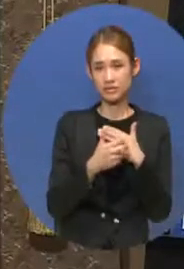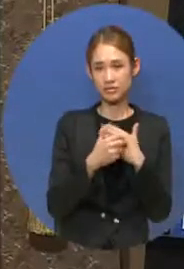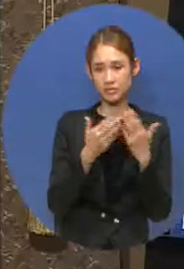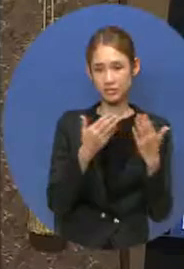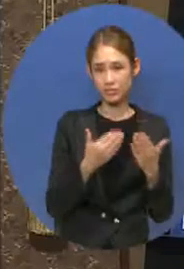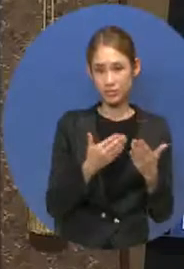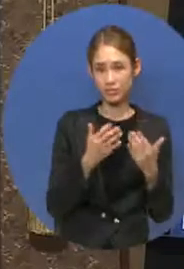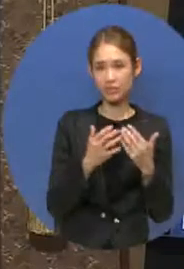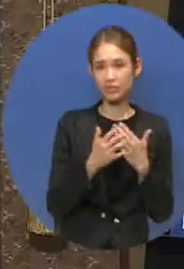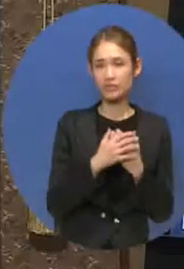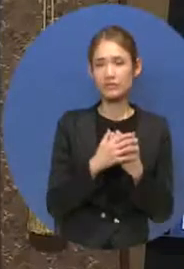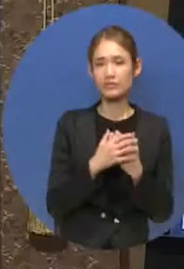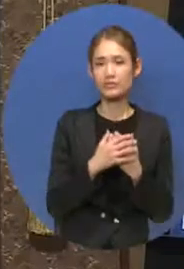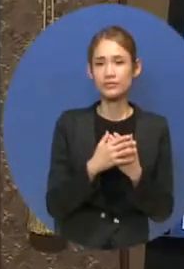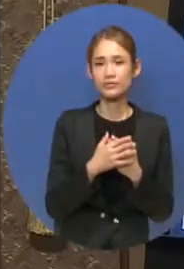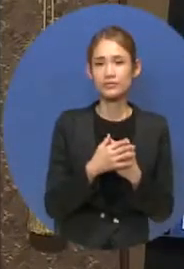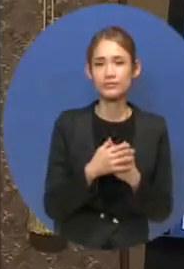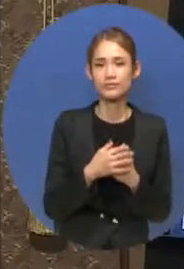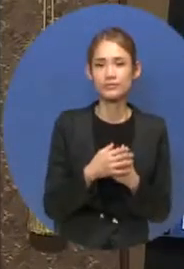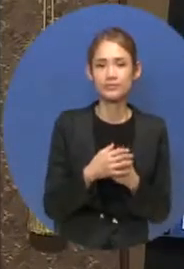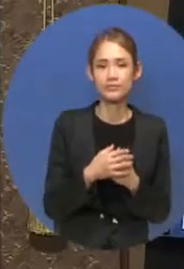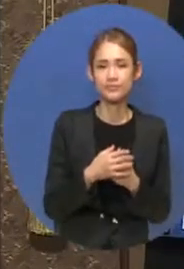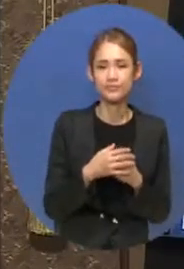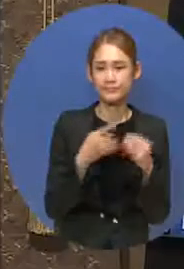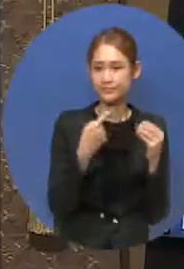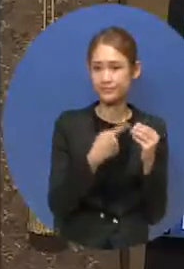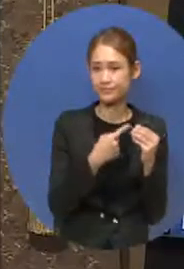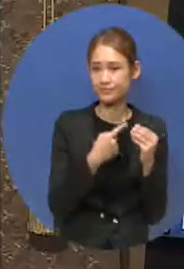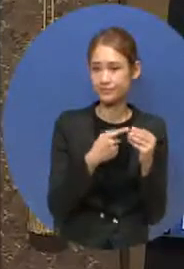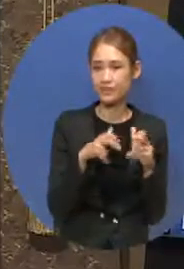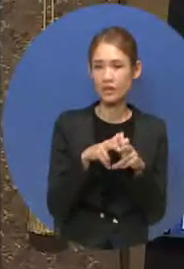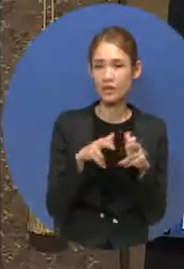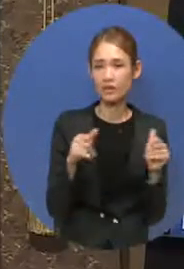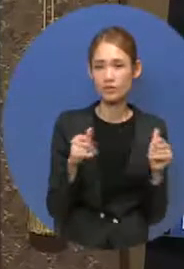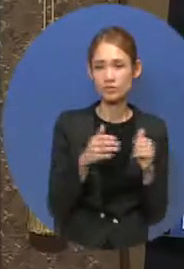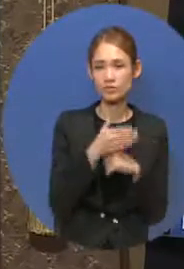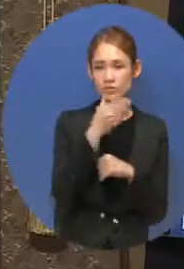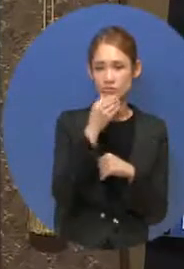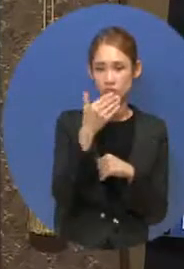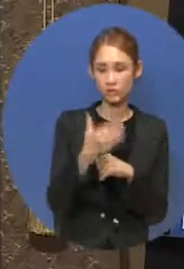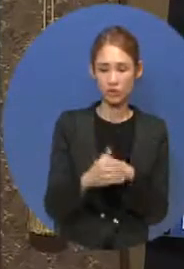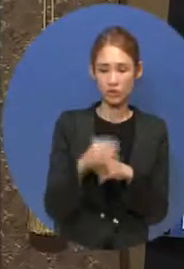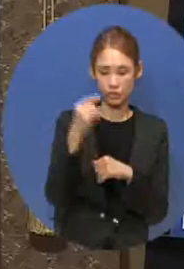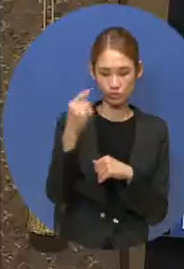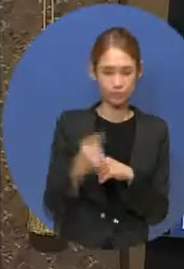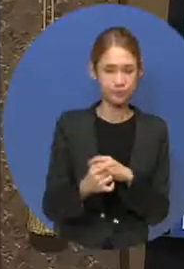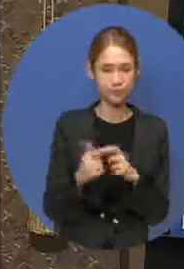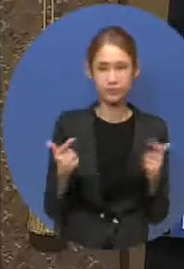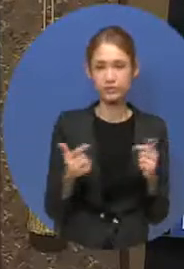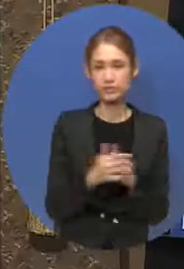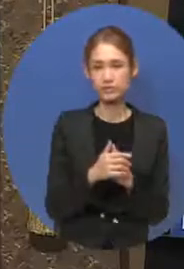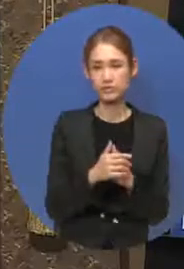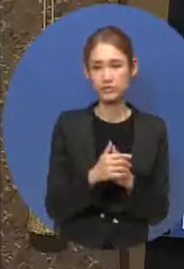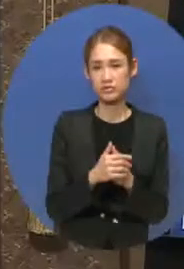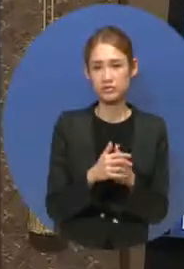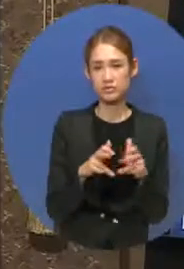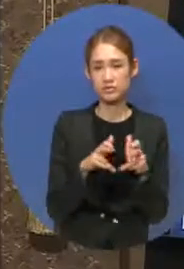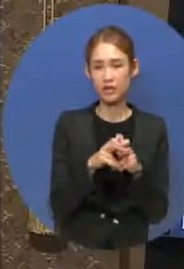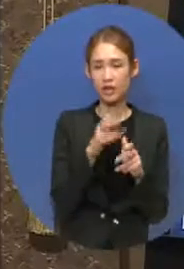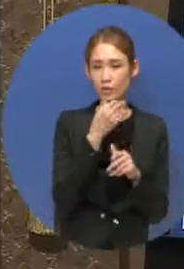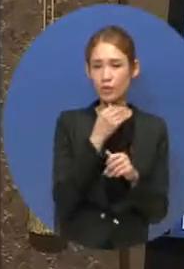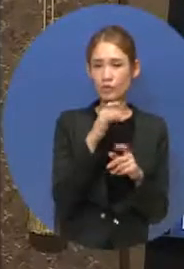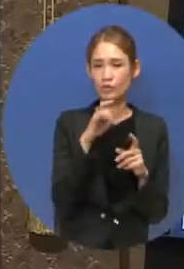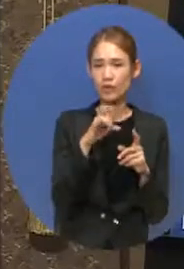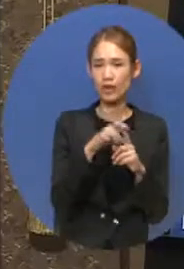아이가 진단을 받았다고 한다면 첫 번째로는 장애인 복지관을 오시지 않습니다. 왜냐하면 장애인 복지관이라고 하는 그